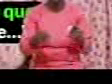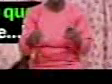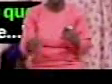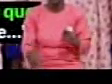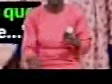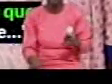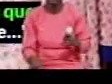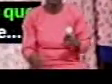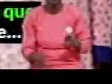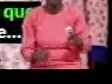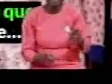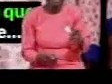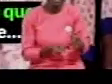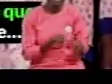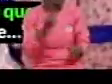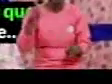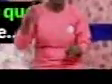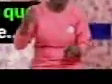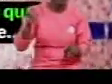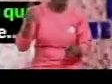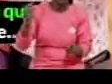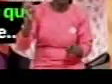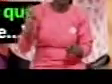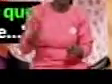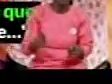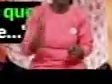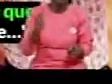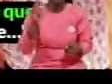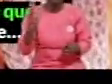orteils. Un billet de VCVK nous dit que.